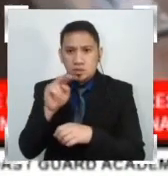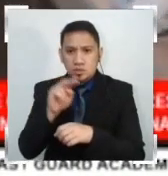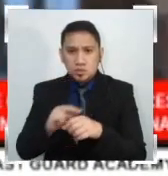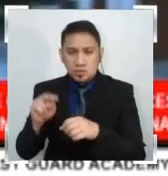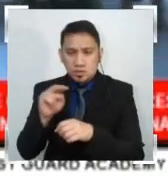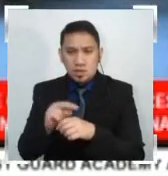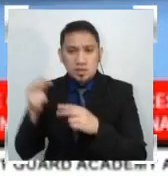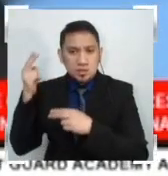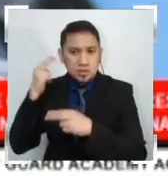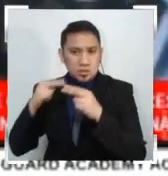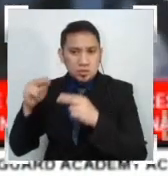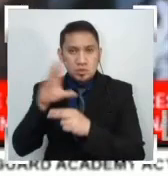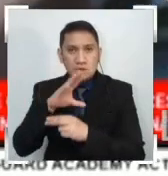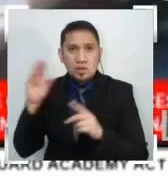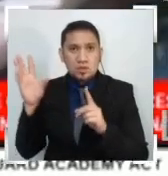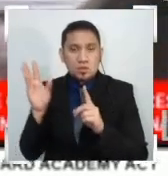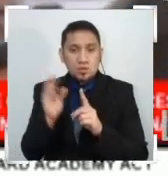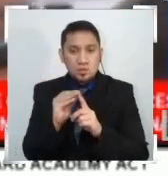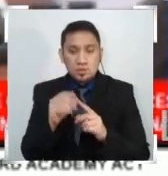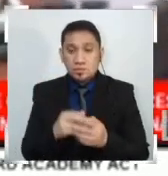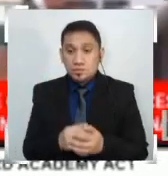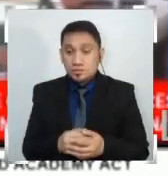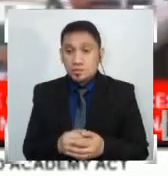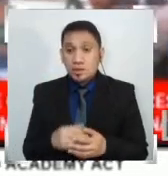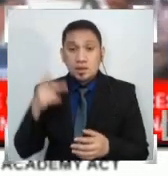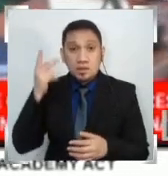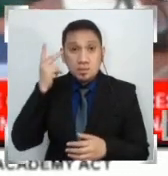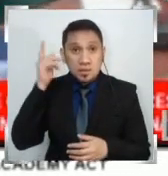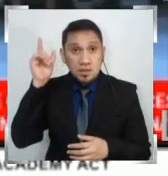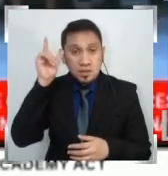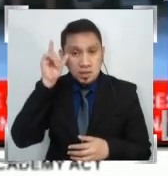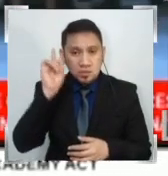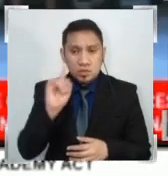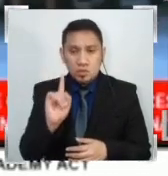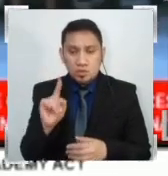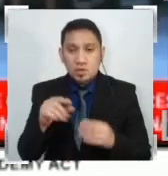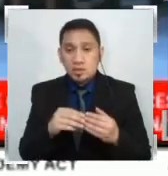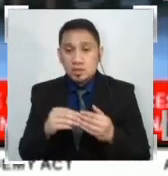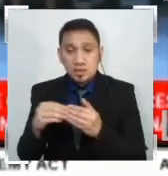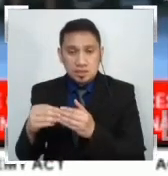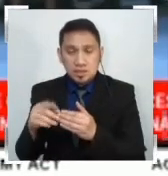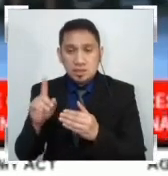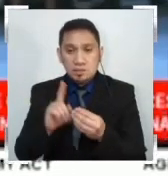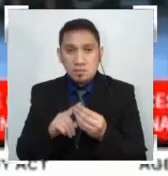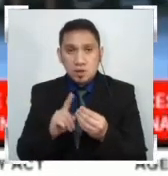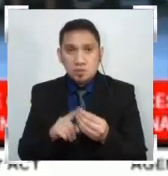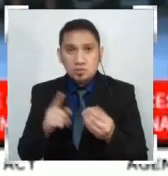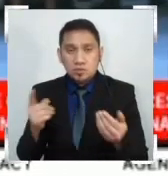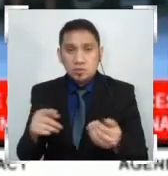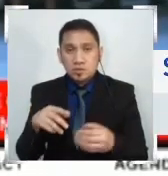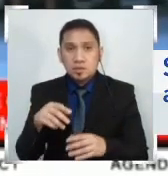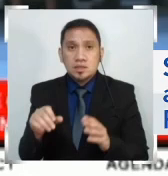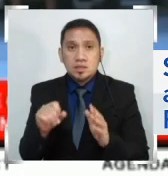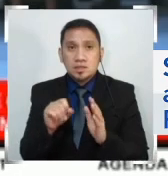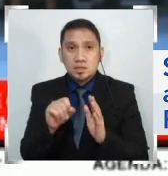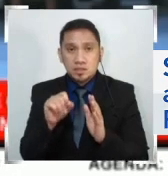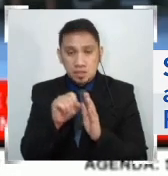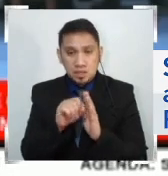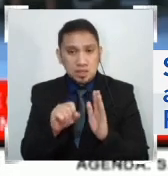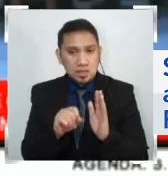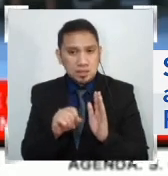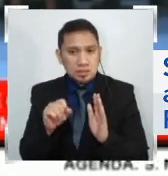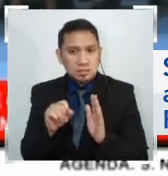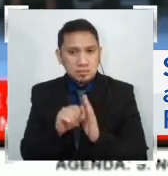Go ahead. Pinangasiwaan ni Senador Ping Lacso ng pagpapatuloy ng public hearing kaugnay sa Senate Bill No. 2322,